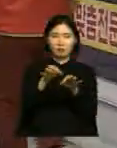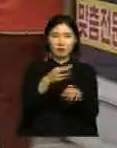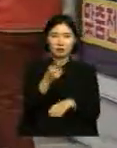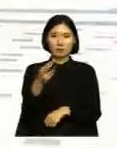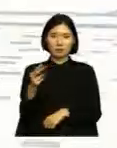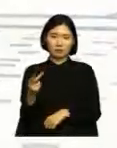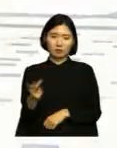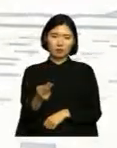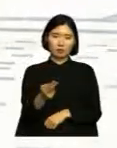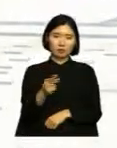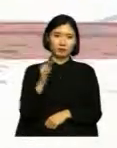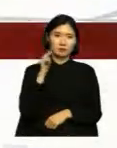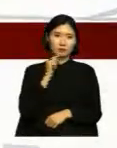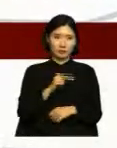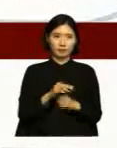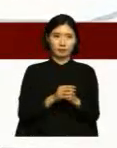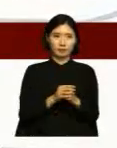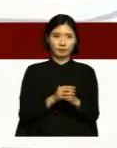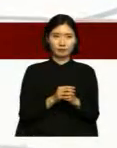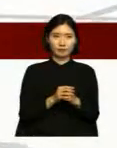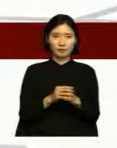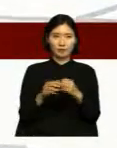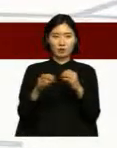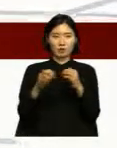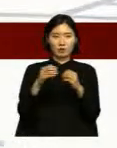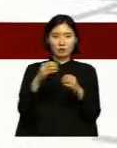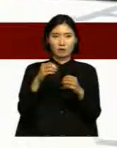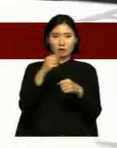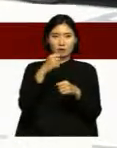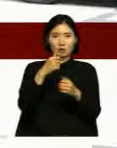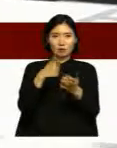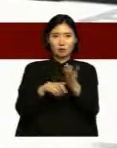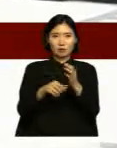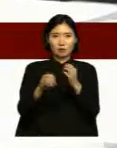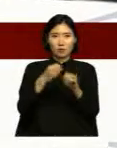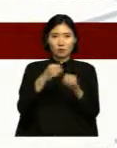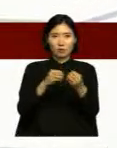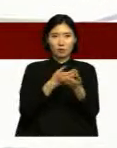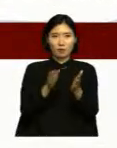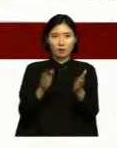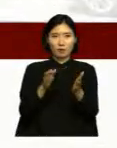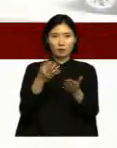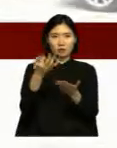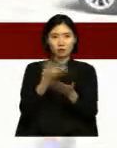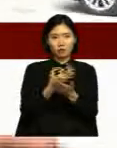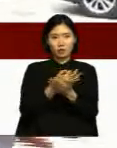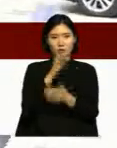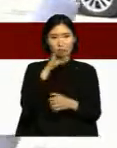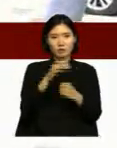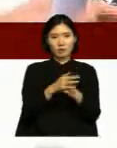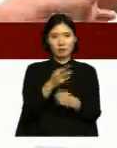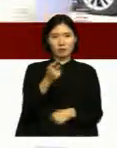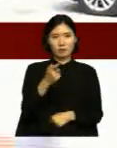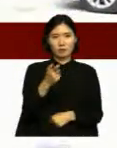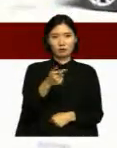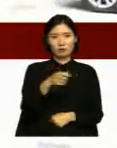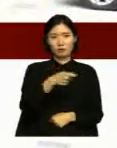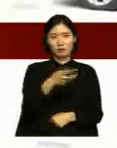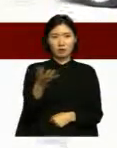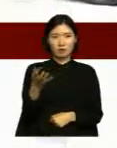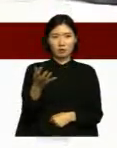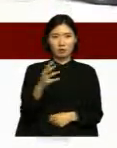심각합니다. 공방이 수입성이 안 되기 때문에 지금 벌써 비어지는 공방들이 여러 개가 있거든요. 그래서 여기는